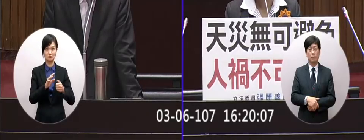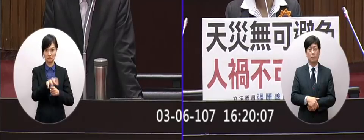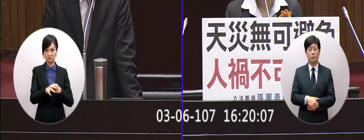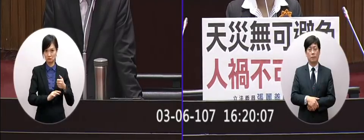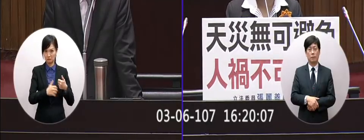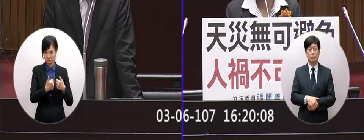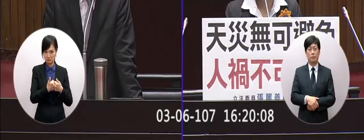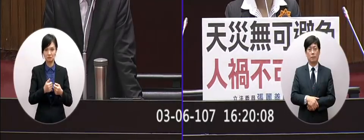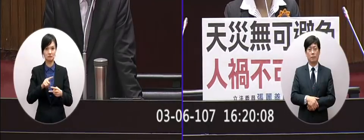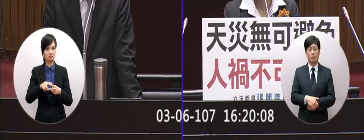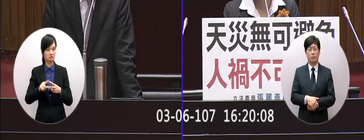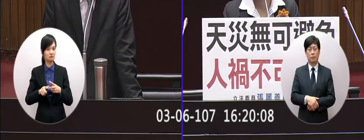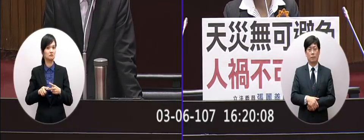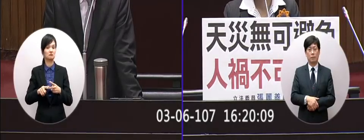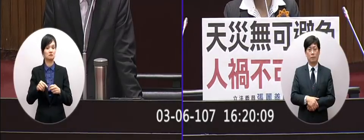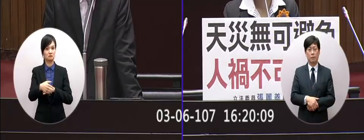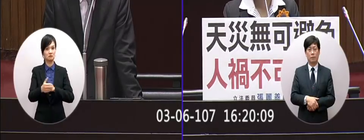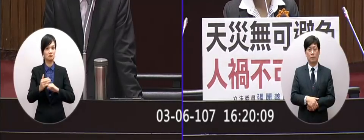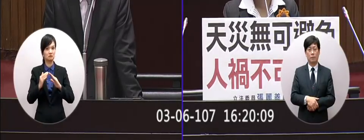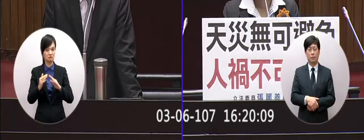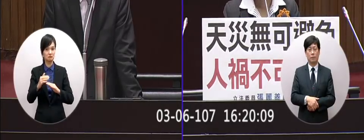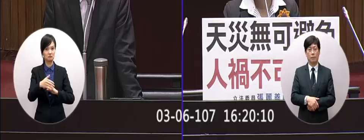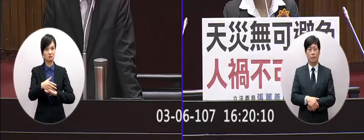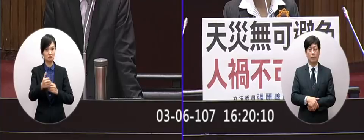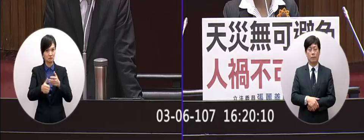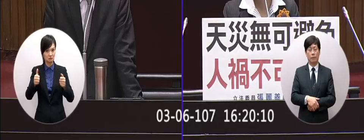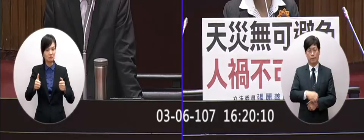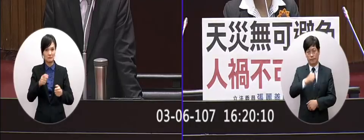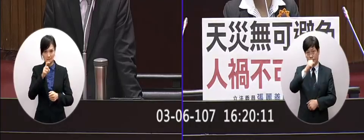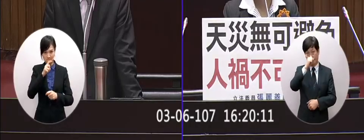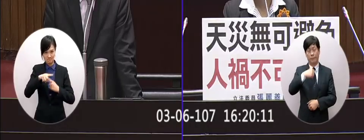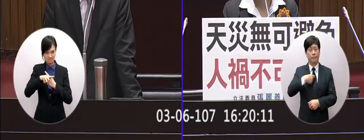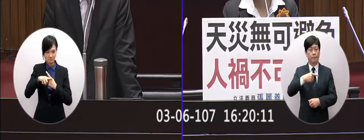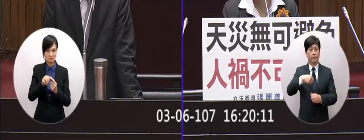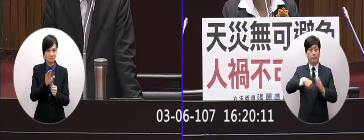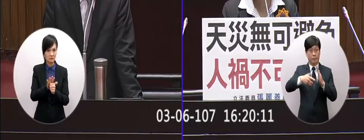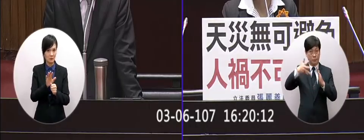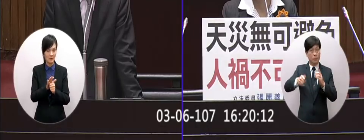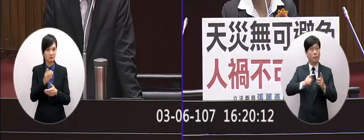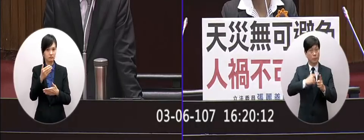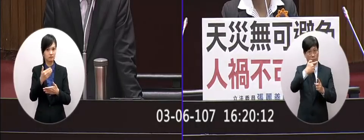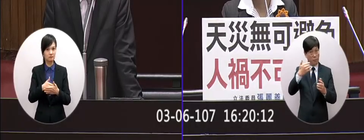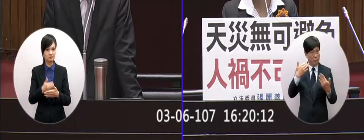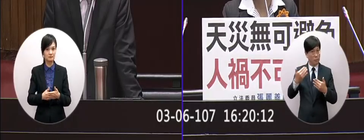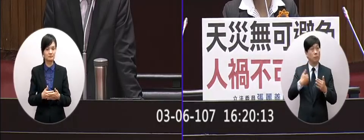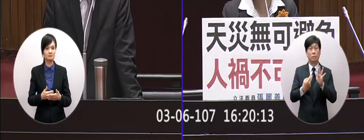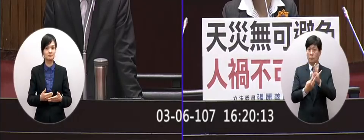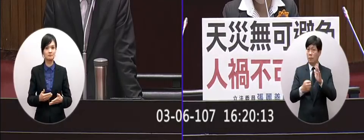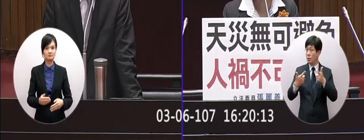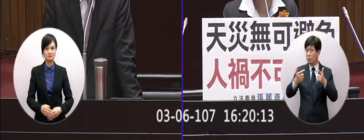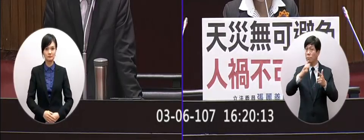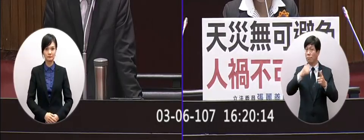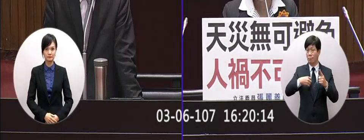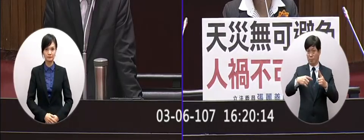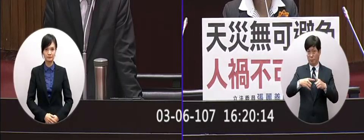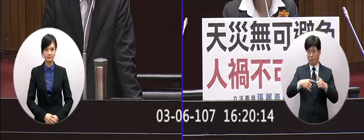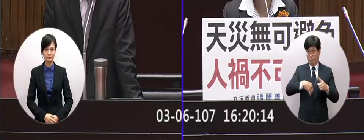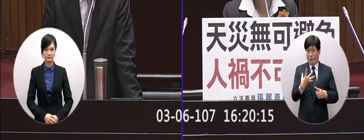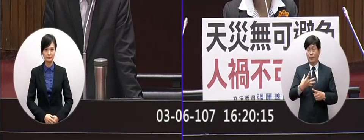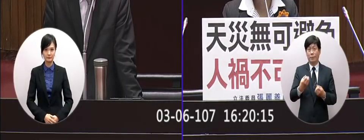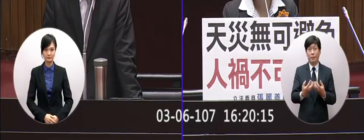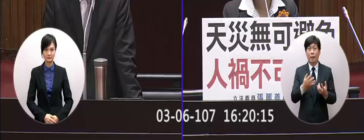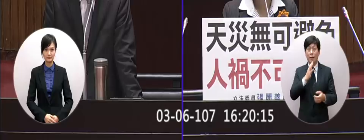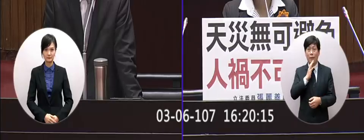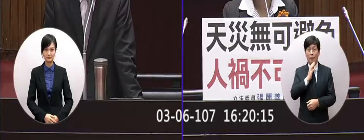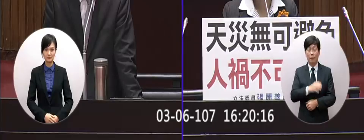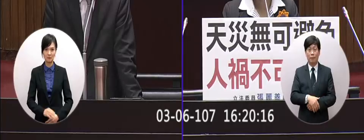真积极，吼，咧降低咱农民的损失。 好，院长，所以你真清楚讲，这毋是天灾嘛，对不？